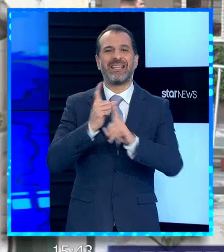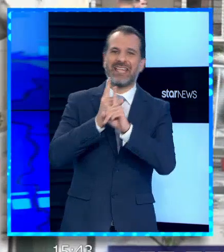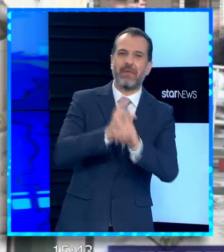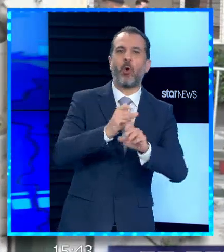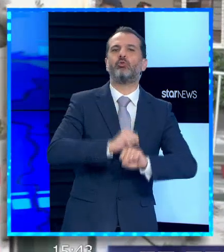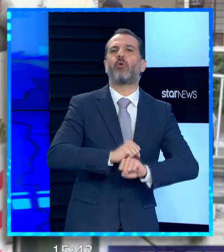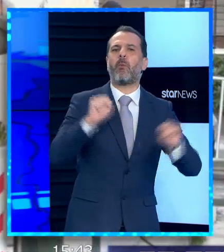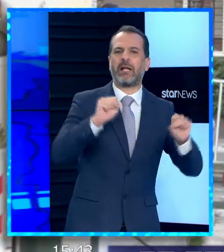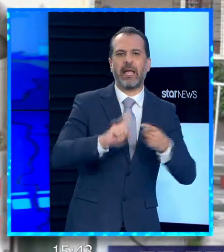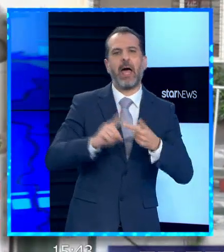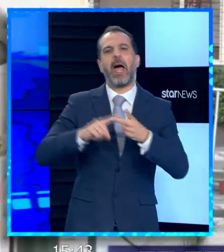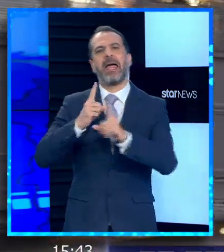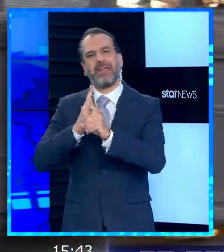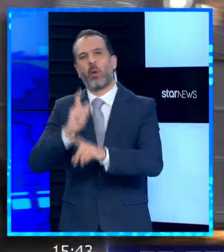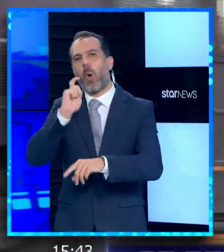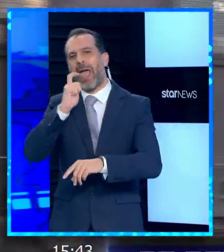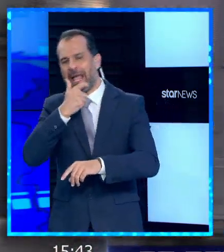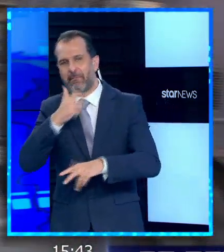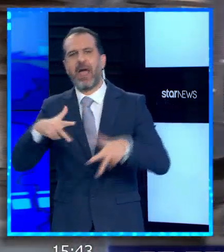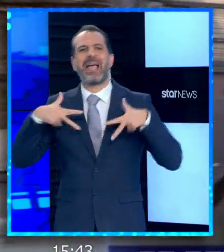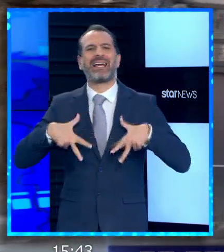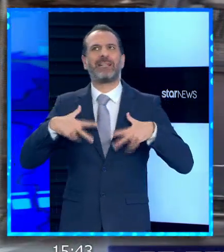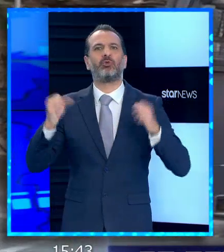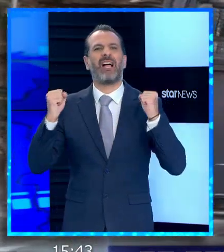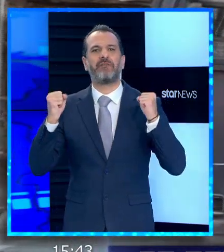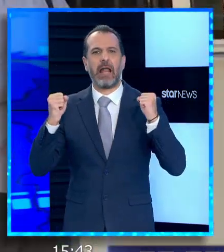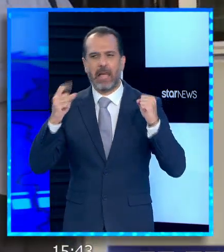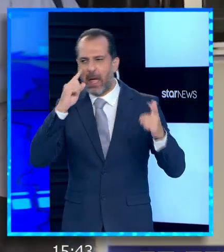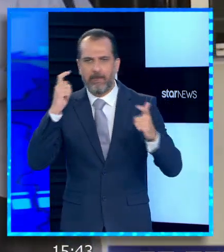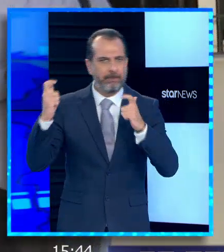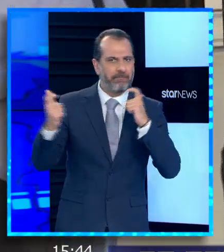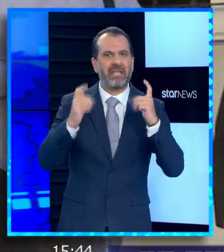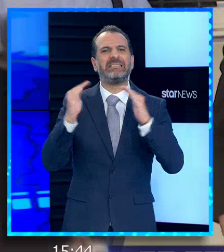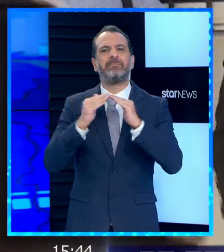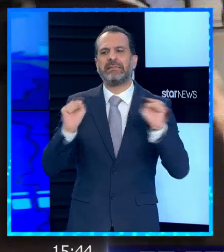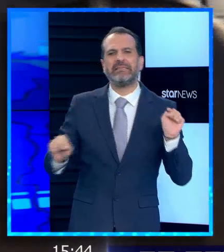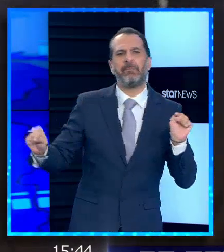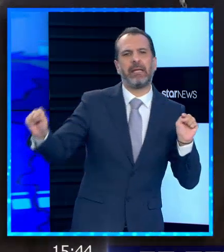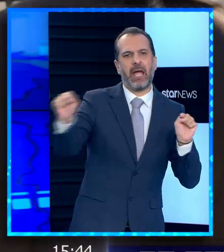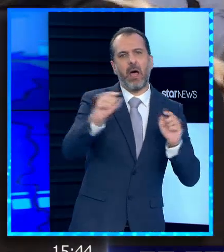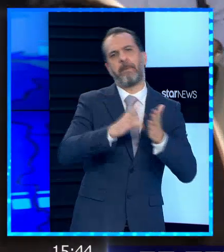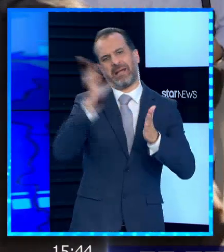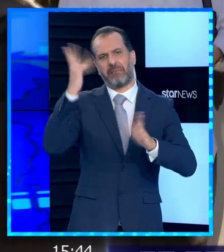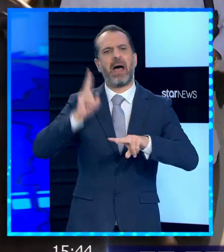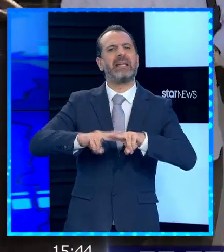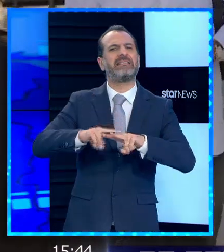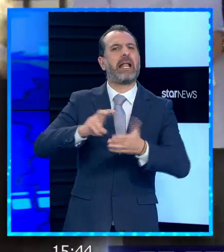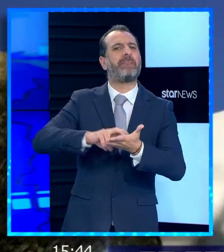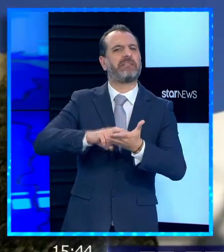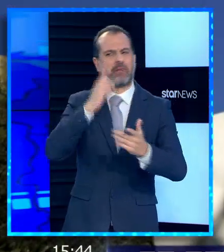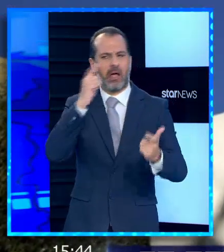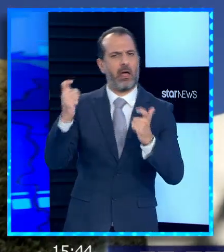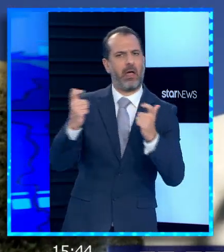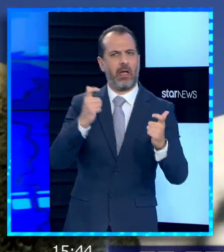κρατική ασφάλεια, βρίσκεται στους γύρω δρόμους, στα στενά, σε σημεία κλειδιά, όπως είναι η Ισραηλινή πρεσβεία, όπως